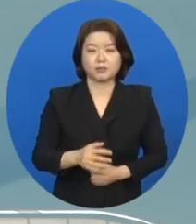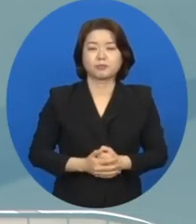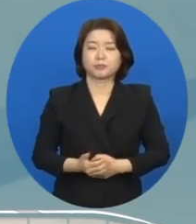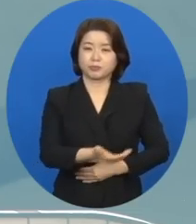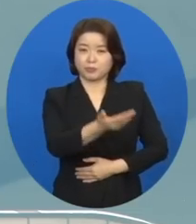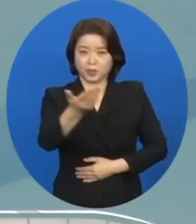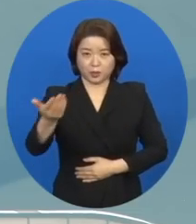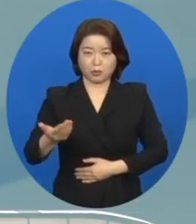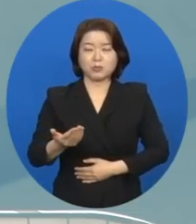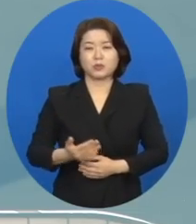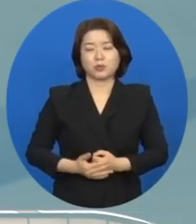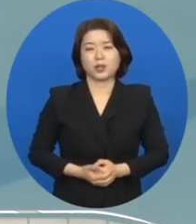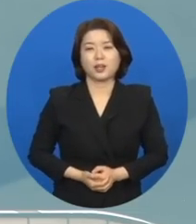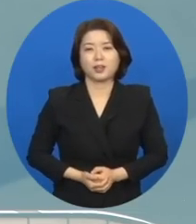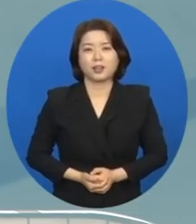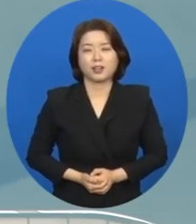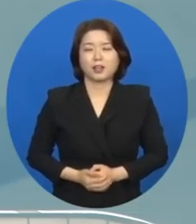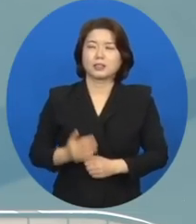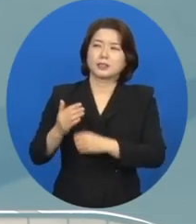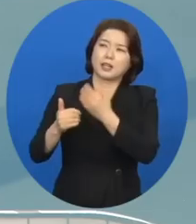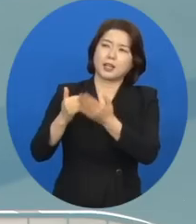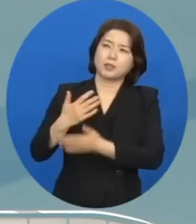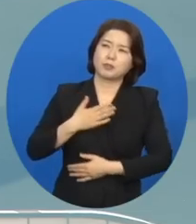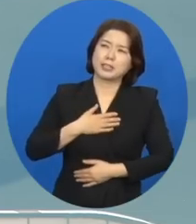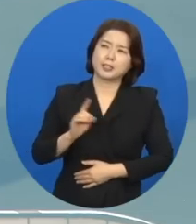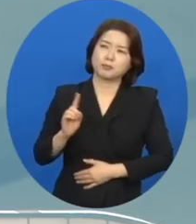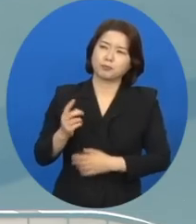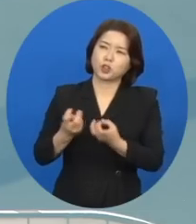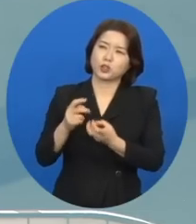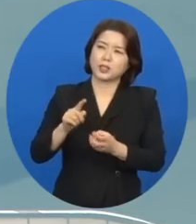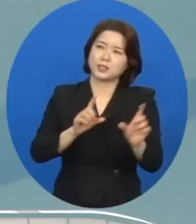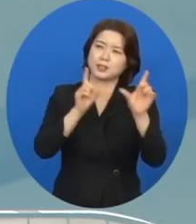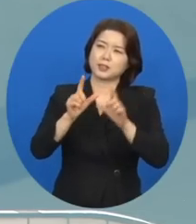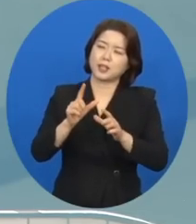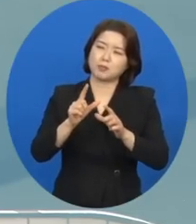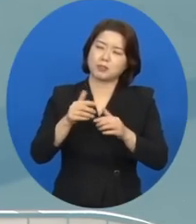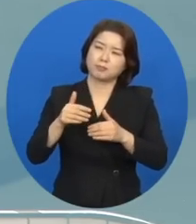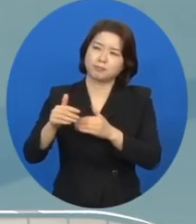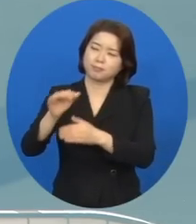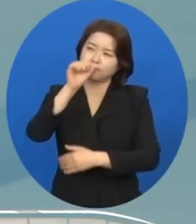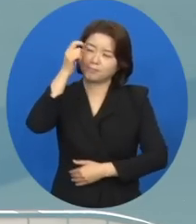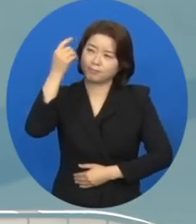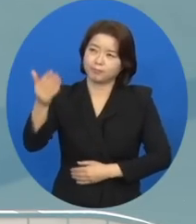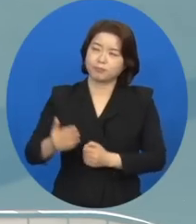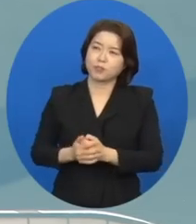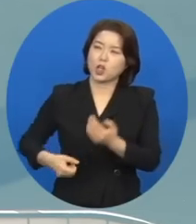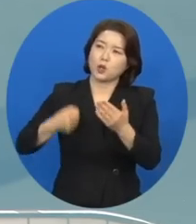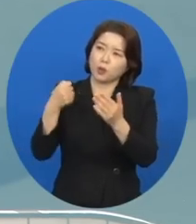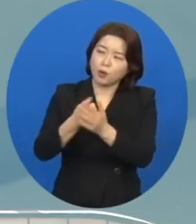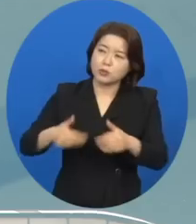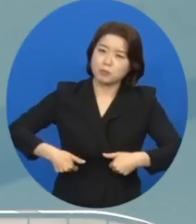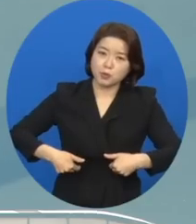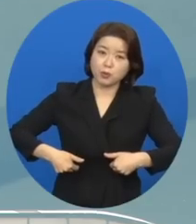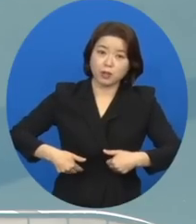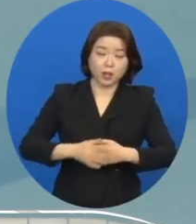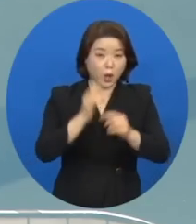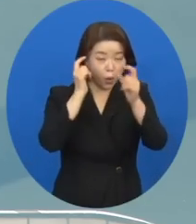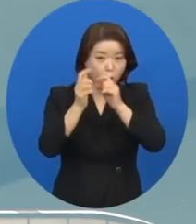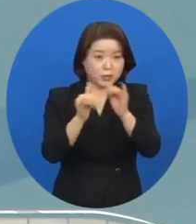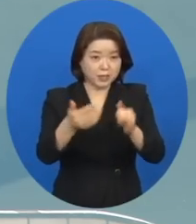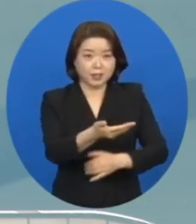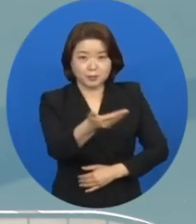중에 하나님 제가 어떻게 이 삶을 끌어가야겠습니까? 결정을 해야겠습니까? 고민하신 분들 분명히 계실